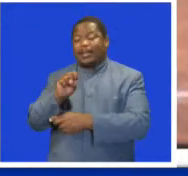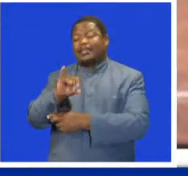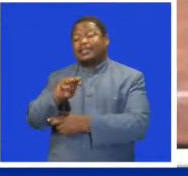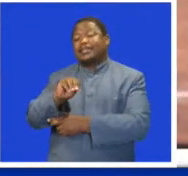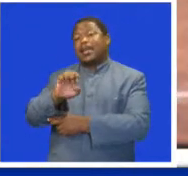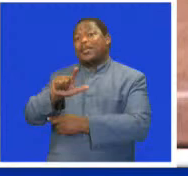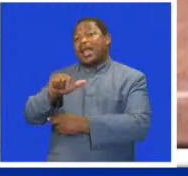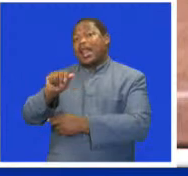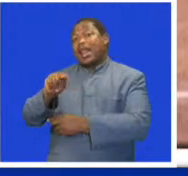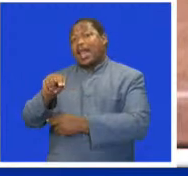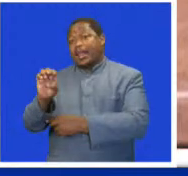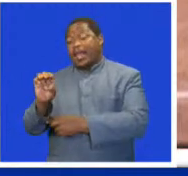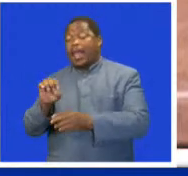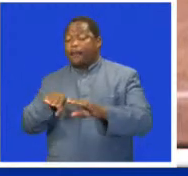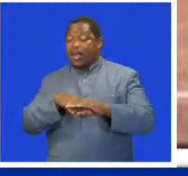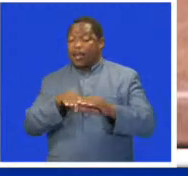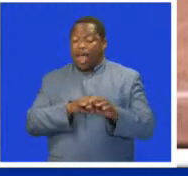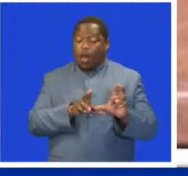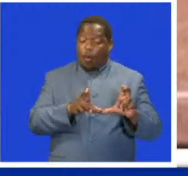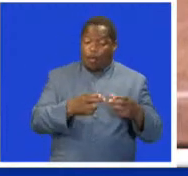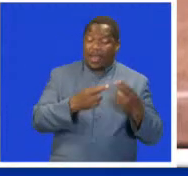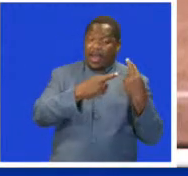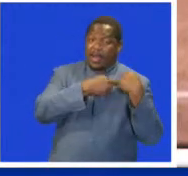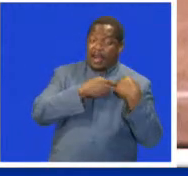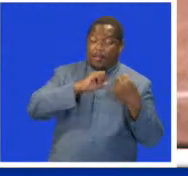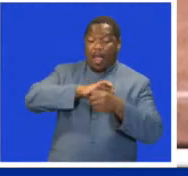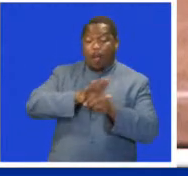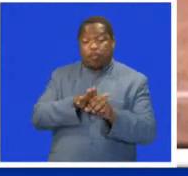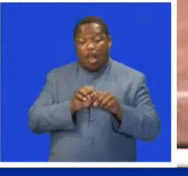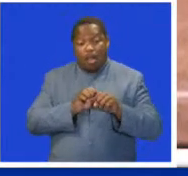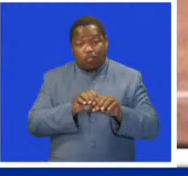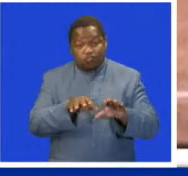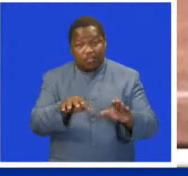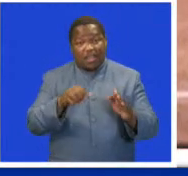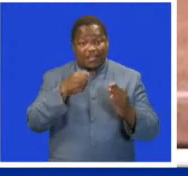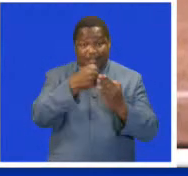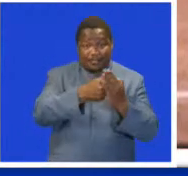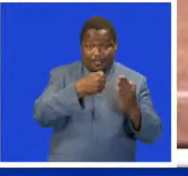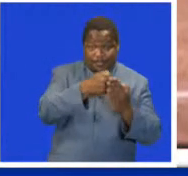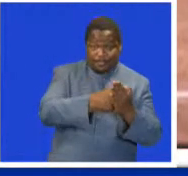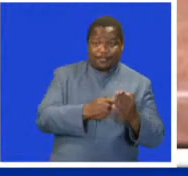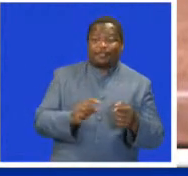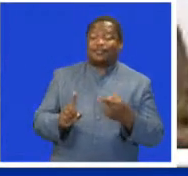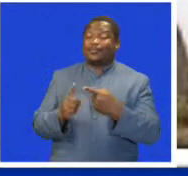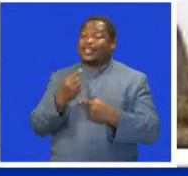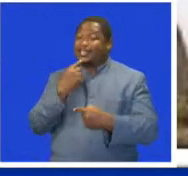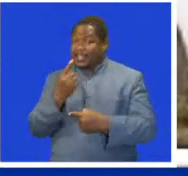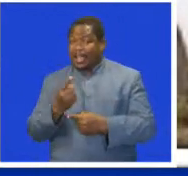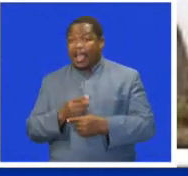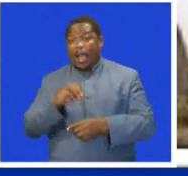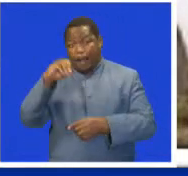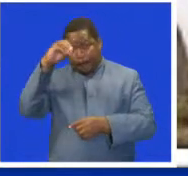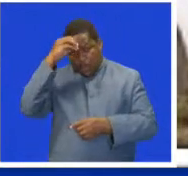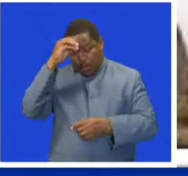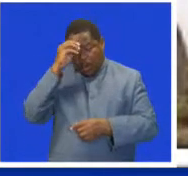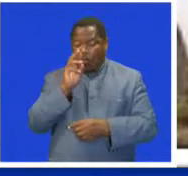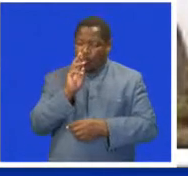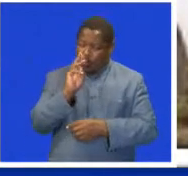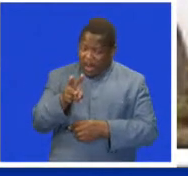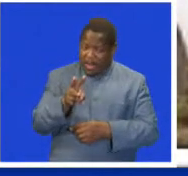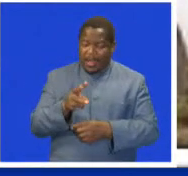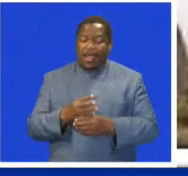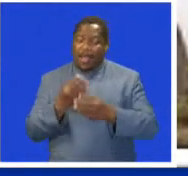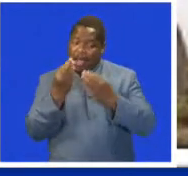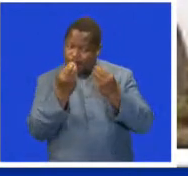komkhuhlane iCOVID-19 elibonjeni uthi lena indzaba emaphoyisa latayisukumela itulu. Kusebentiseka